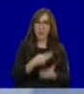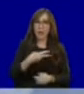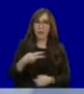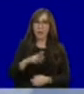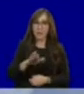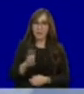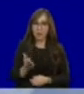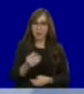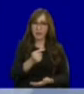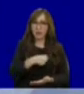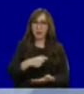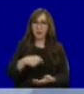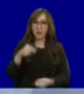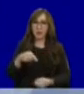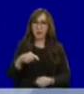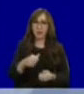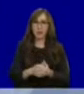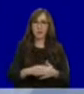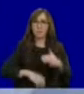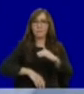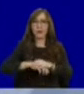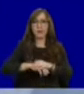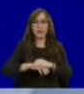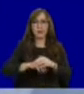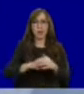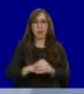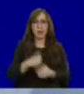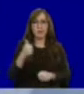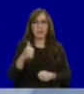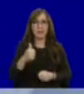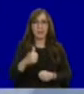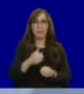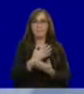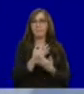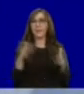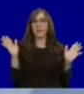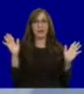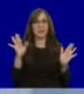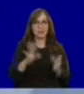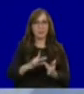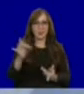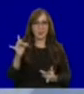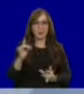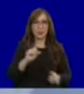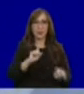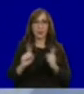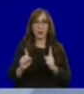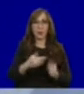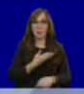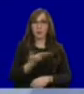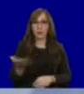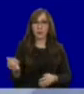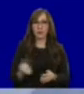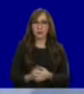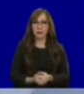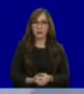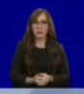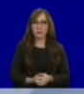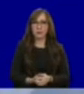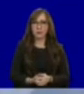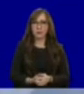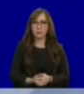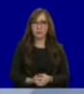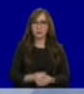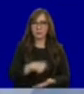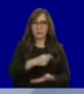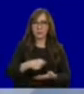sekolah itu kan maksimal daripada sekolah. Jadi sekolah itu boleh bebas memilih. Kalau dia mau melaksanakan tatap muka hanya